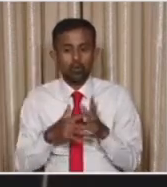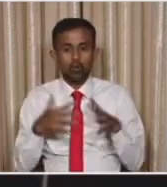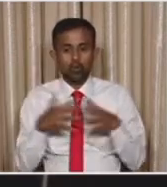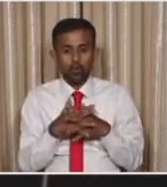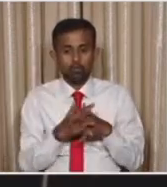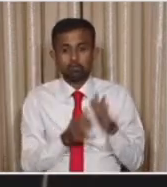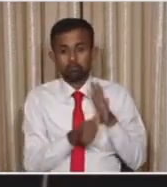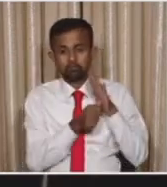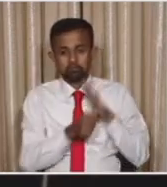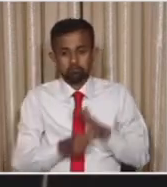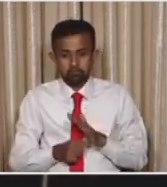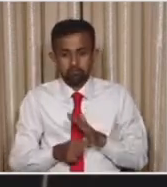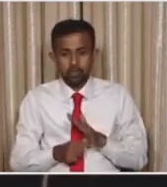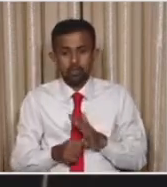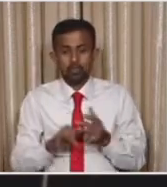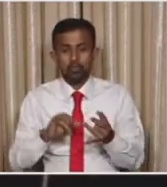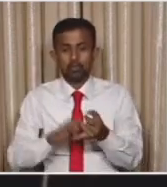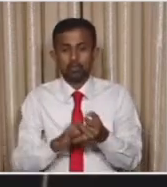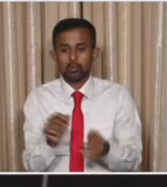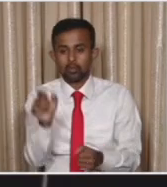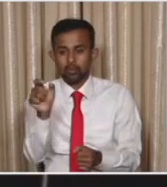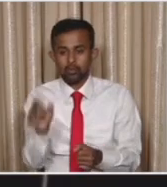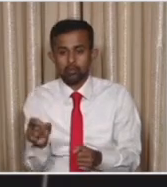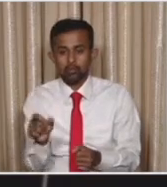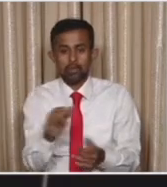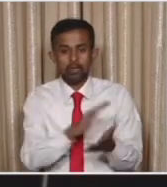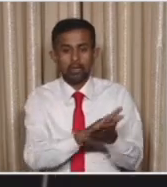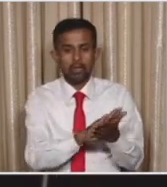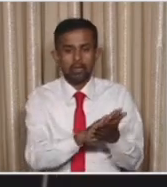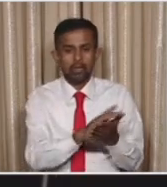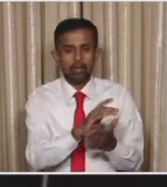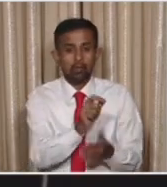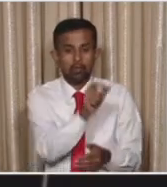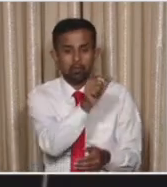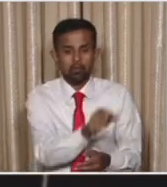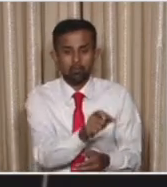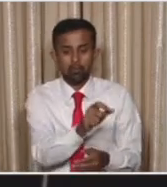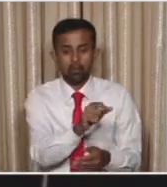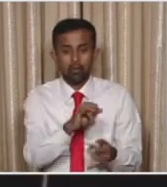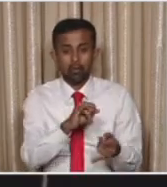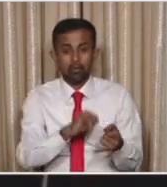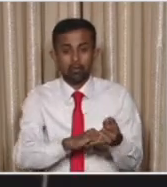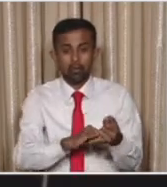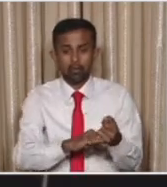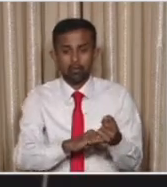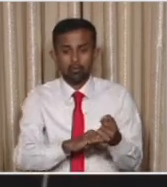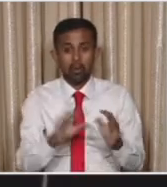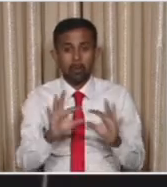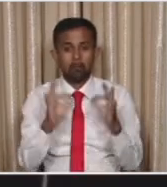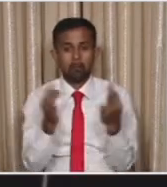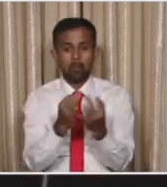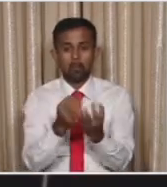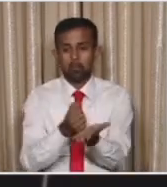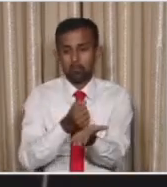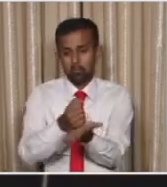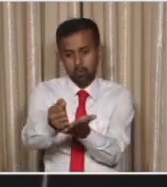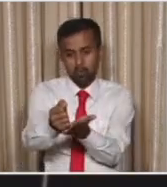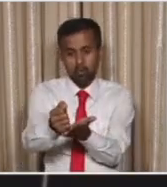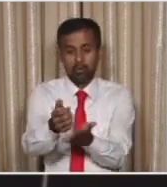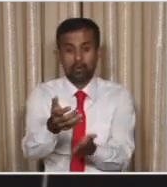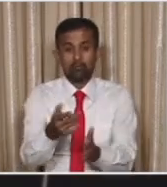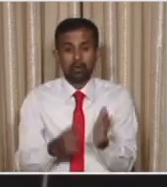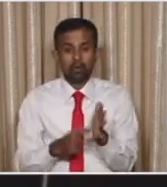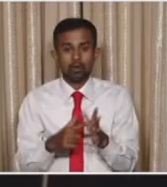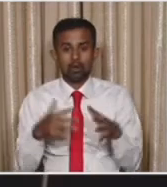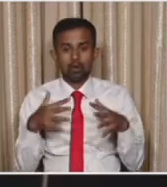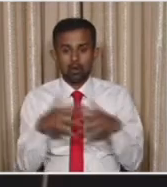යටකර සිළුඳුයි හින්නිහාමි සුදුමැණිකායි කියන මුළු පවුලම විනාශ කර මේ